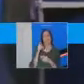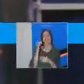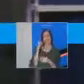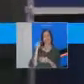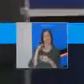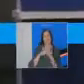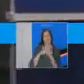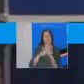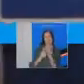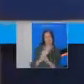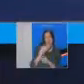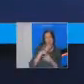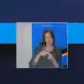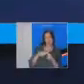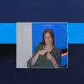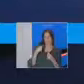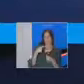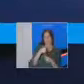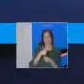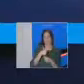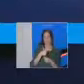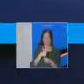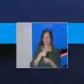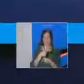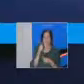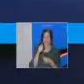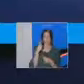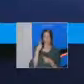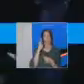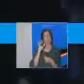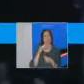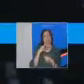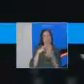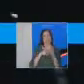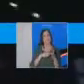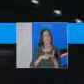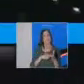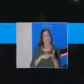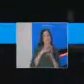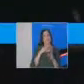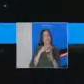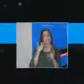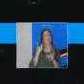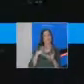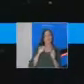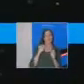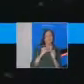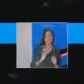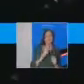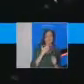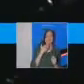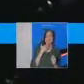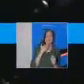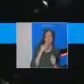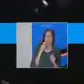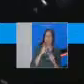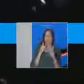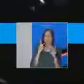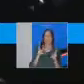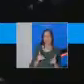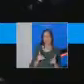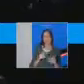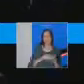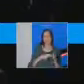אמריקאית. אז לכן קם ג'י סטריט עם אג'נדה, לסיב אג'נדה של מה זה להיות גם פה ישראל ובעד